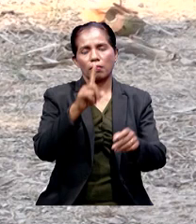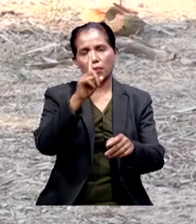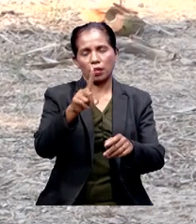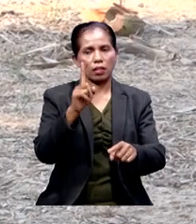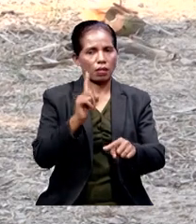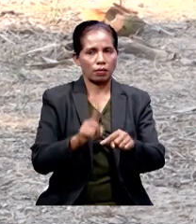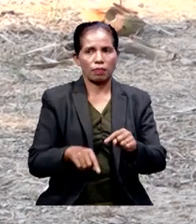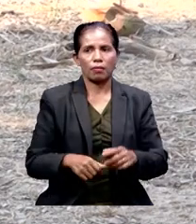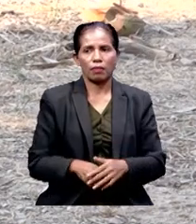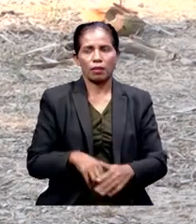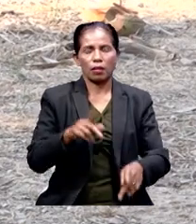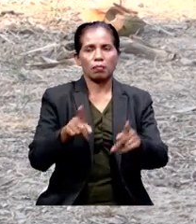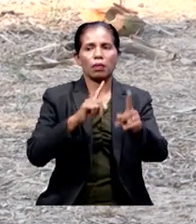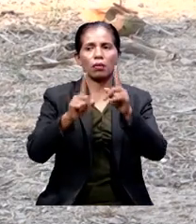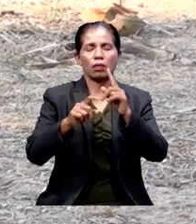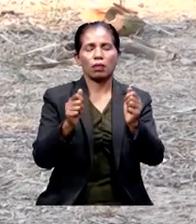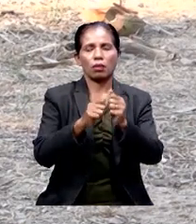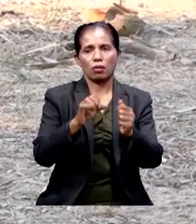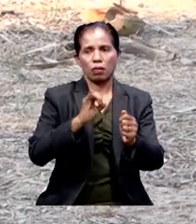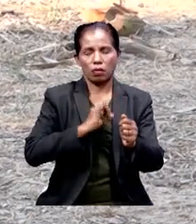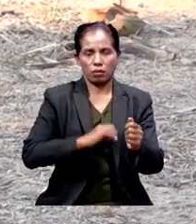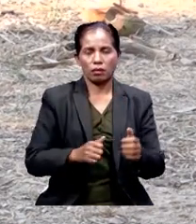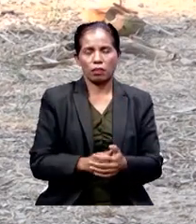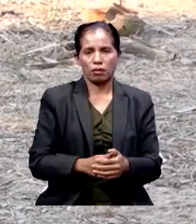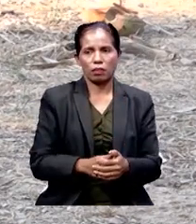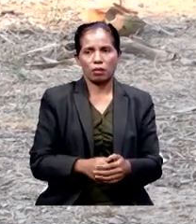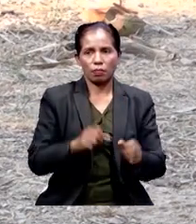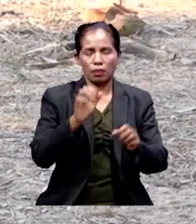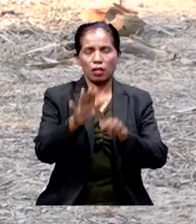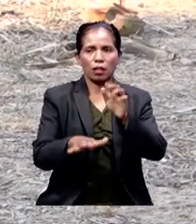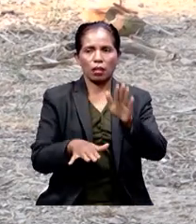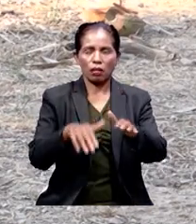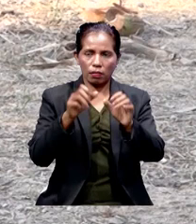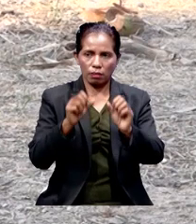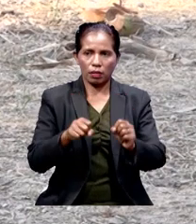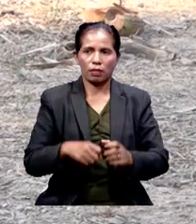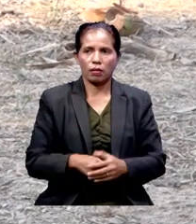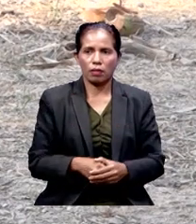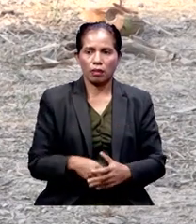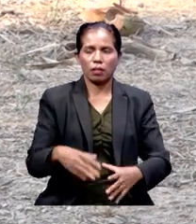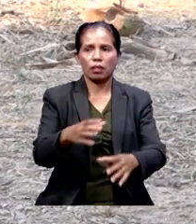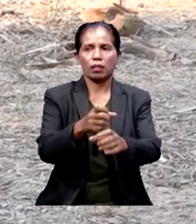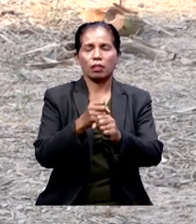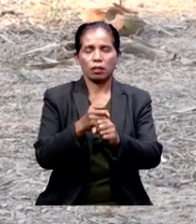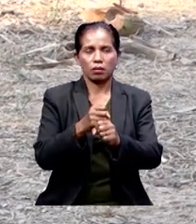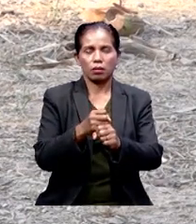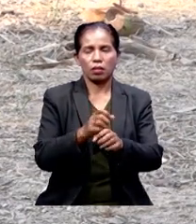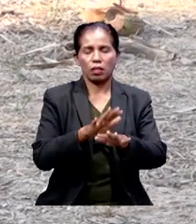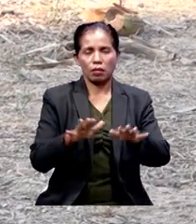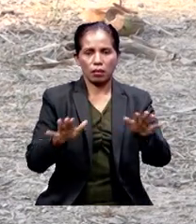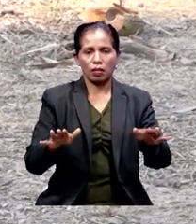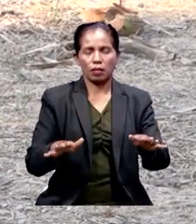bele. Ema mai kuliah la hutu, ama lau anta bele lau. Simu la barik nisus be hansu